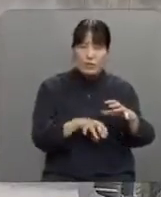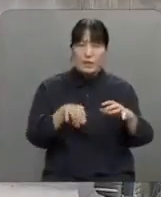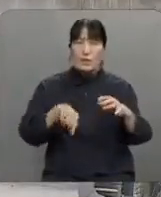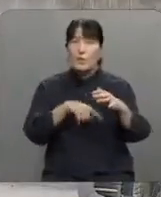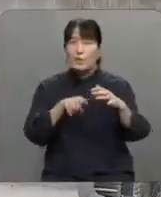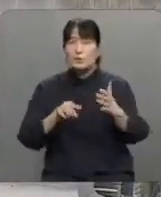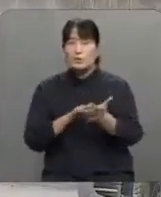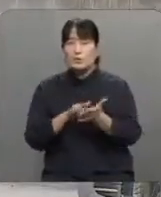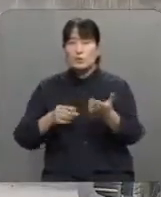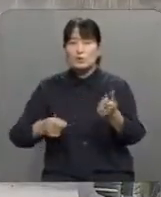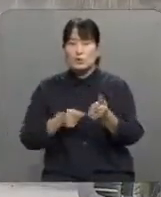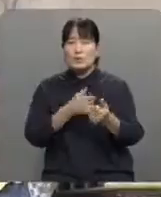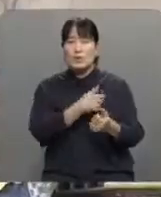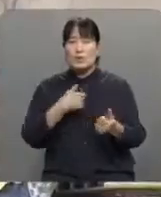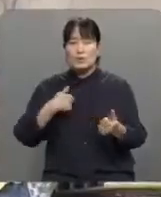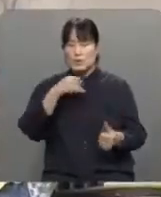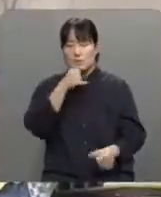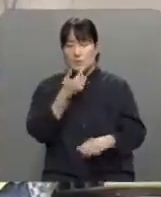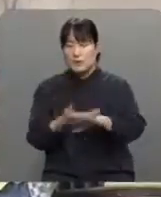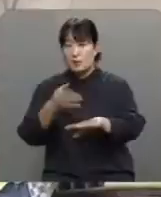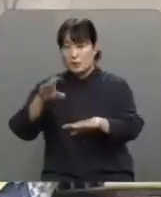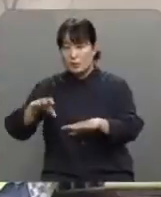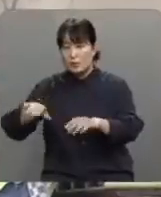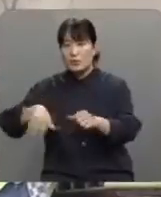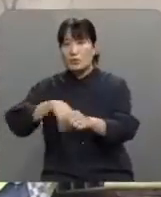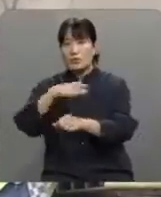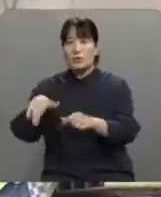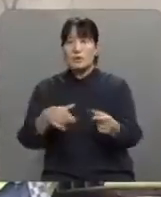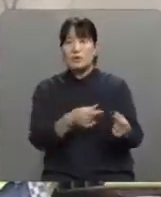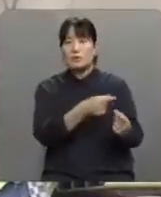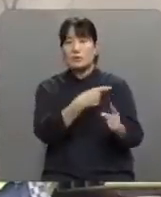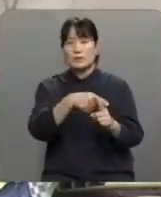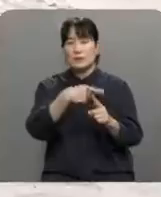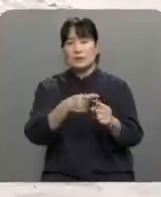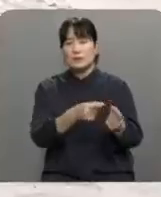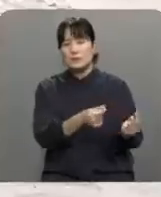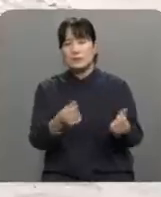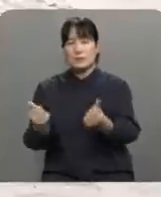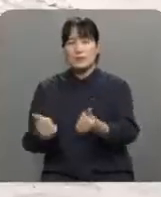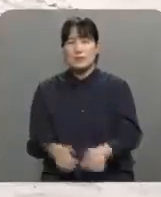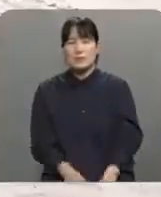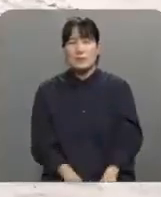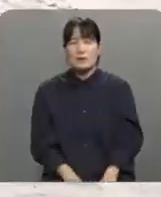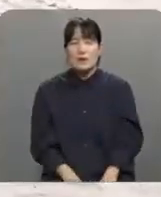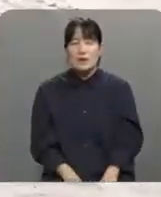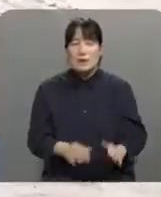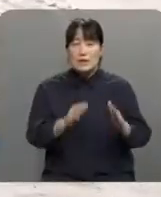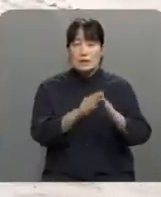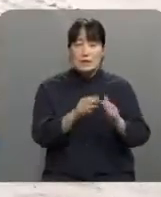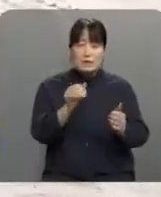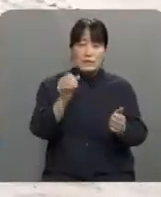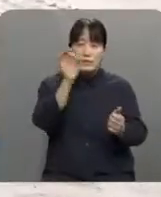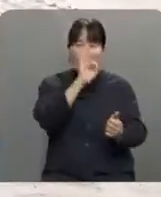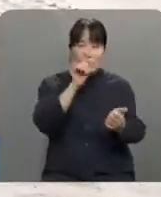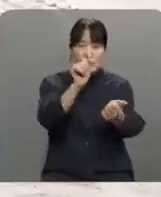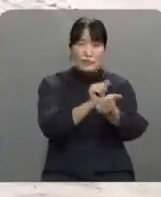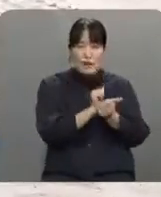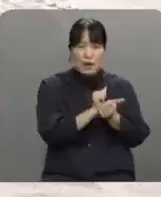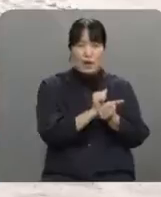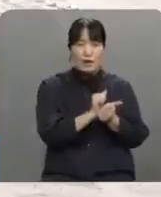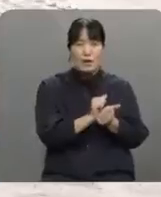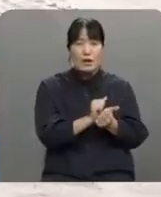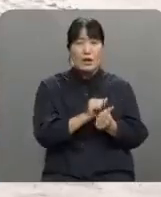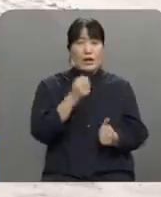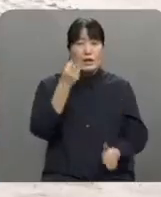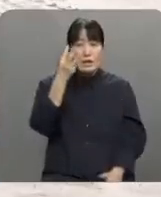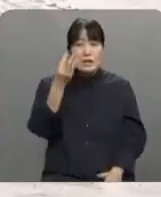가득합니다. 또 다른 발병 농장도 상황은 마찬가지입니다. 집돼지 ASF가 발생한 농가 앞입니다. 이미 세 달 전